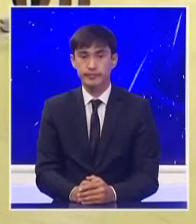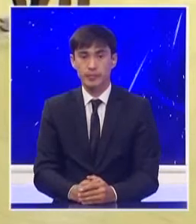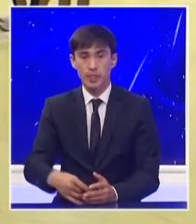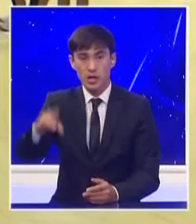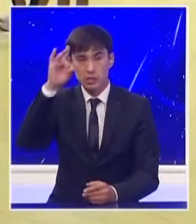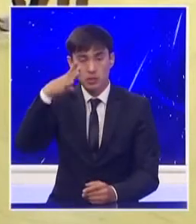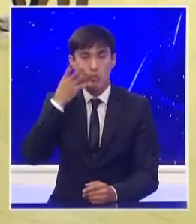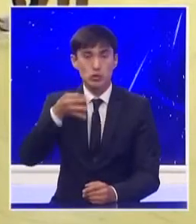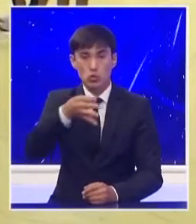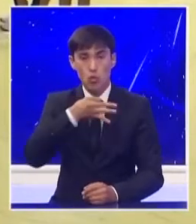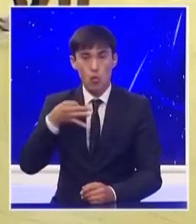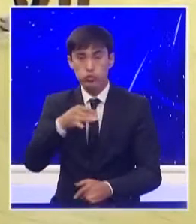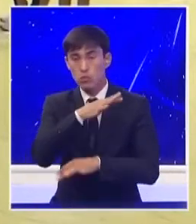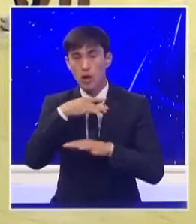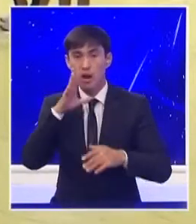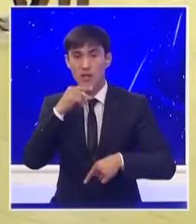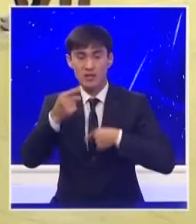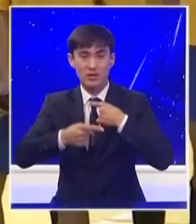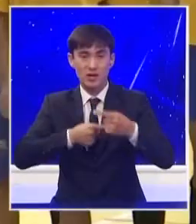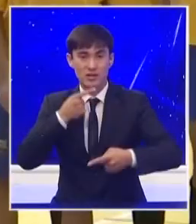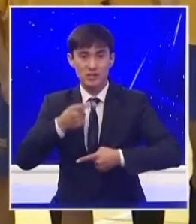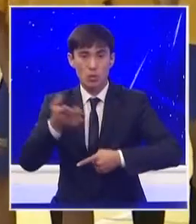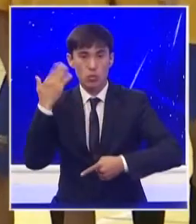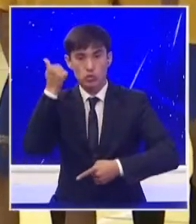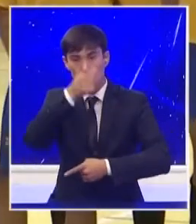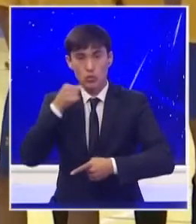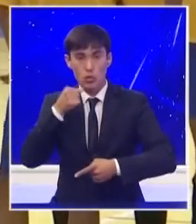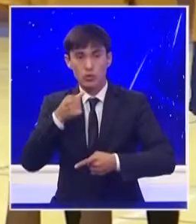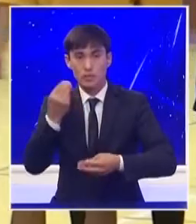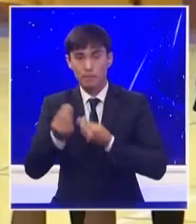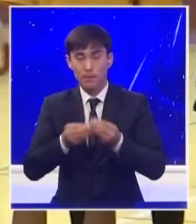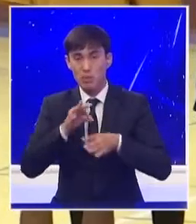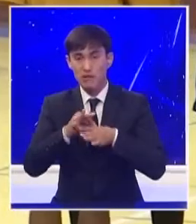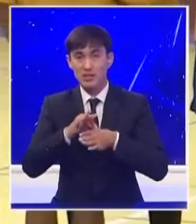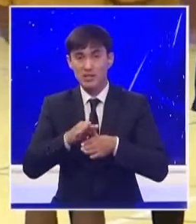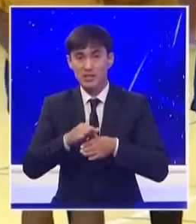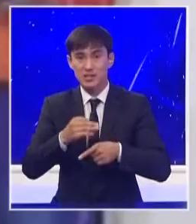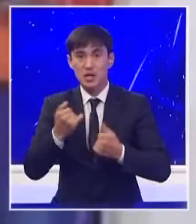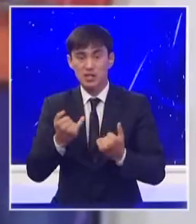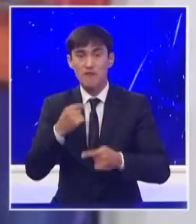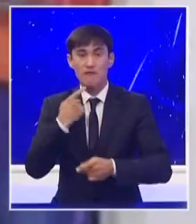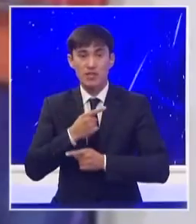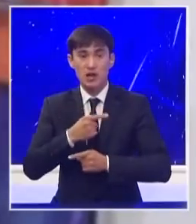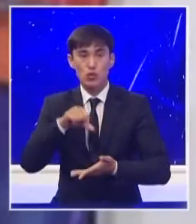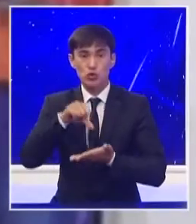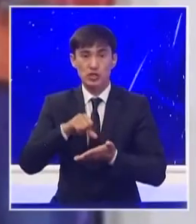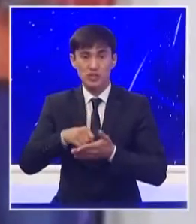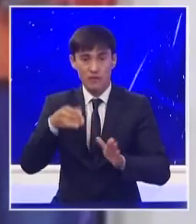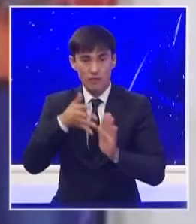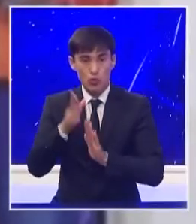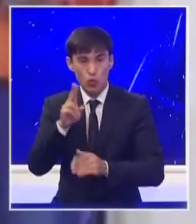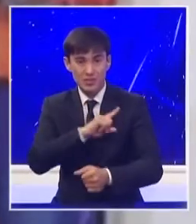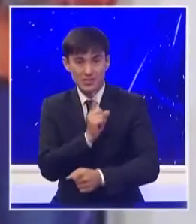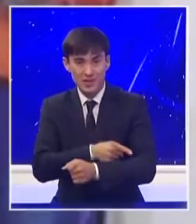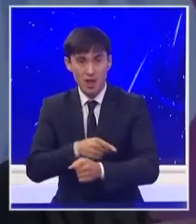Чемпионат Алматинской области имеет многолетние традиции. И если в прошлые годы предварительные игры проводились зонально, а в финале состязаний участники выясняли, кто из